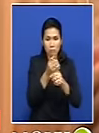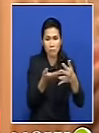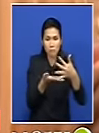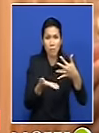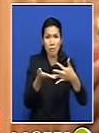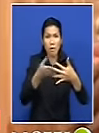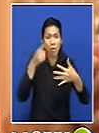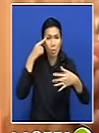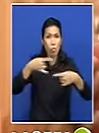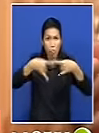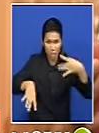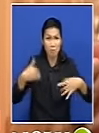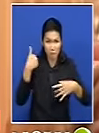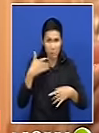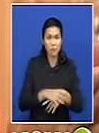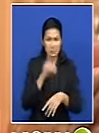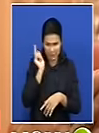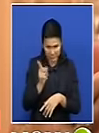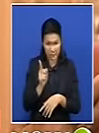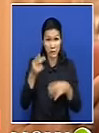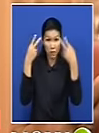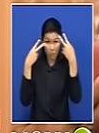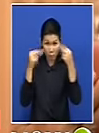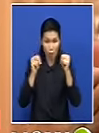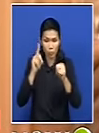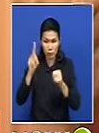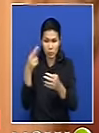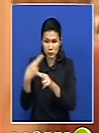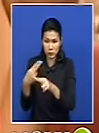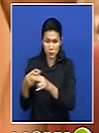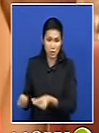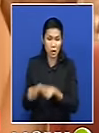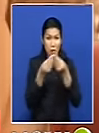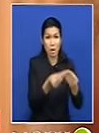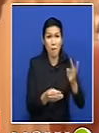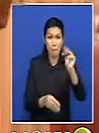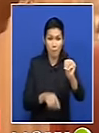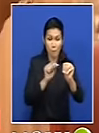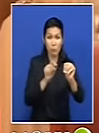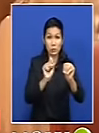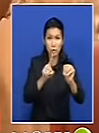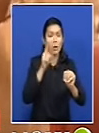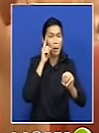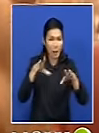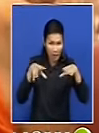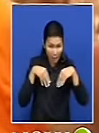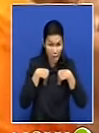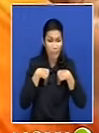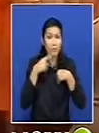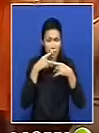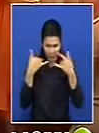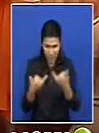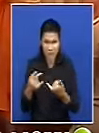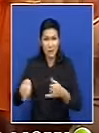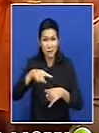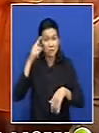วเนี่ยควรจะให้นายกเป็นคนนำรายชื่อให้ที่ประชุมมส.เห็นชอบแต่มติของมส.เห็นชอบสมเด็จพระสัง